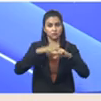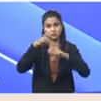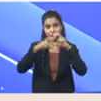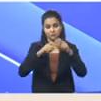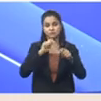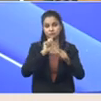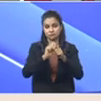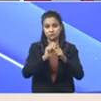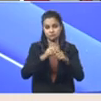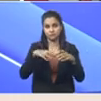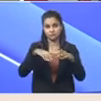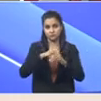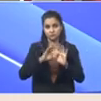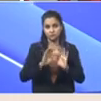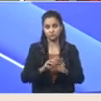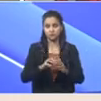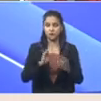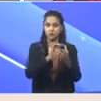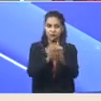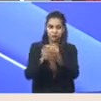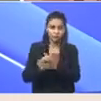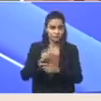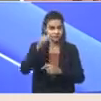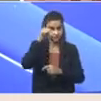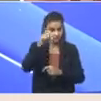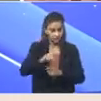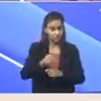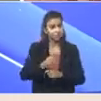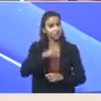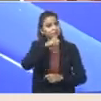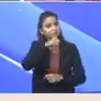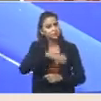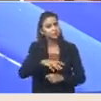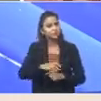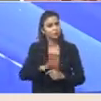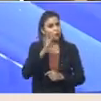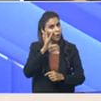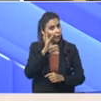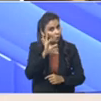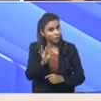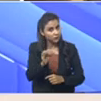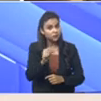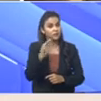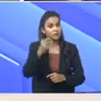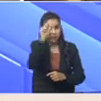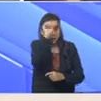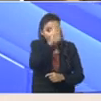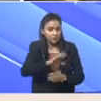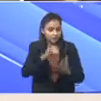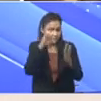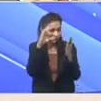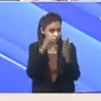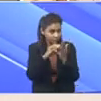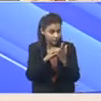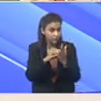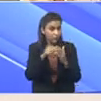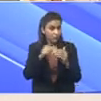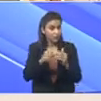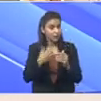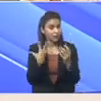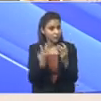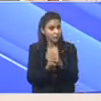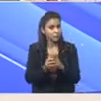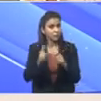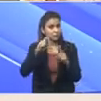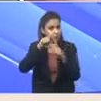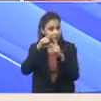हैं। साथियों, आज हमारे युवा ओरिजिनल इंडियन कंटेंट, जिसमें हमारी